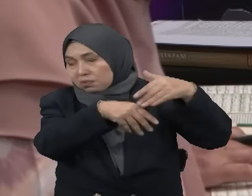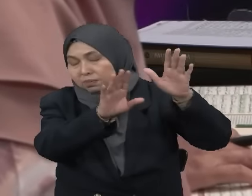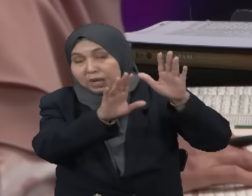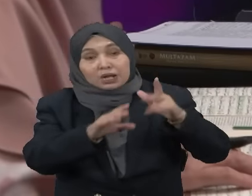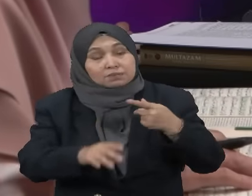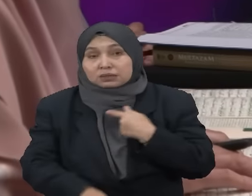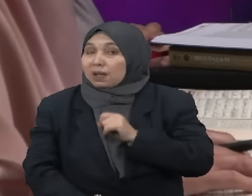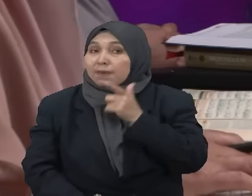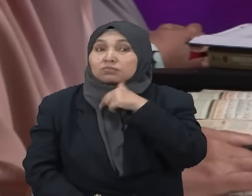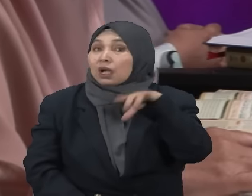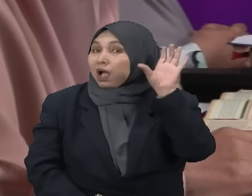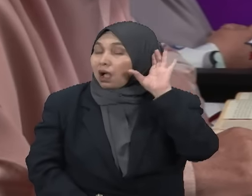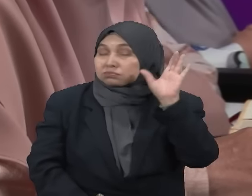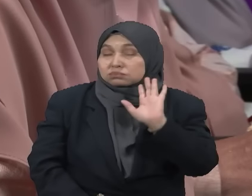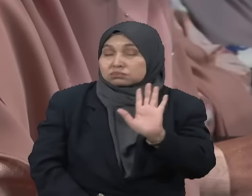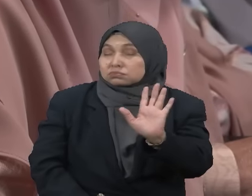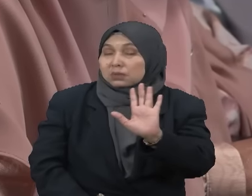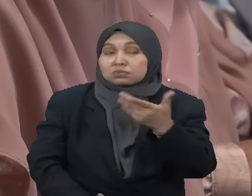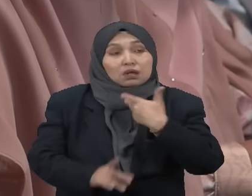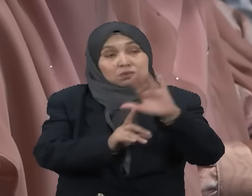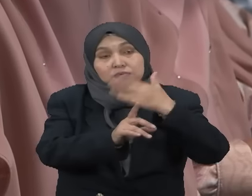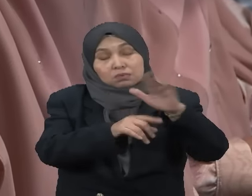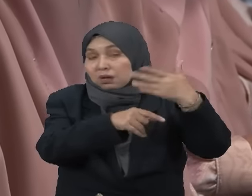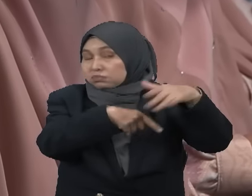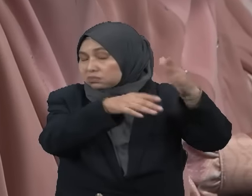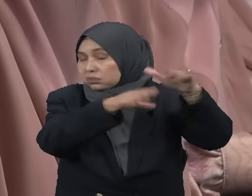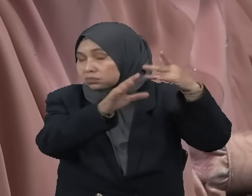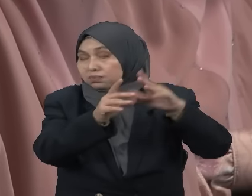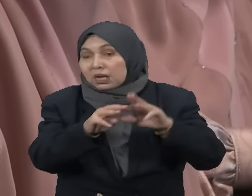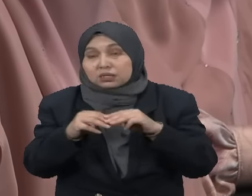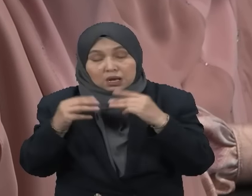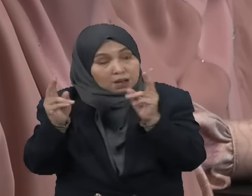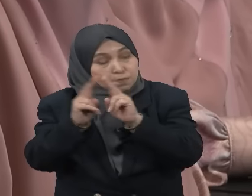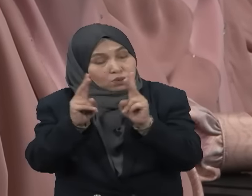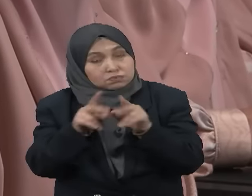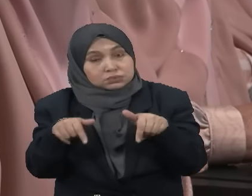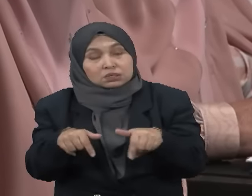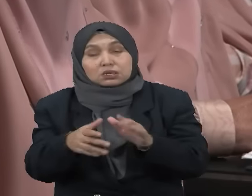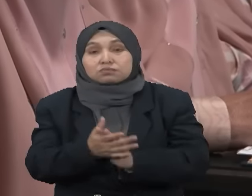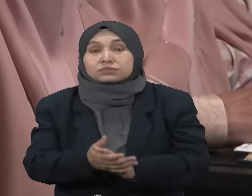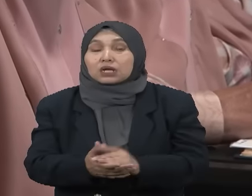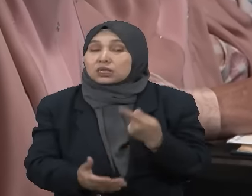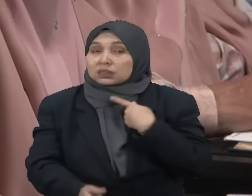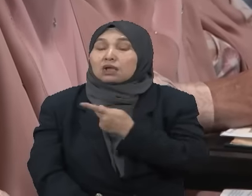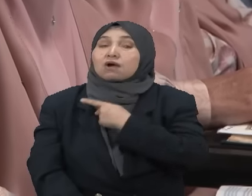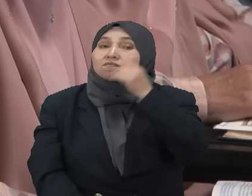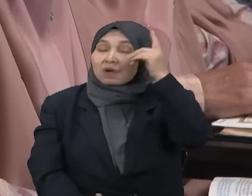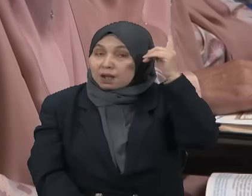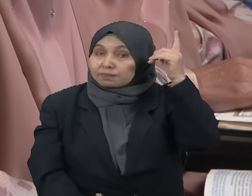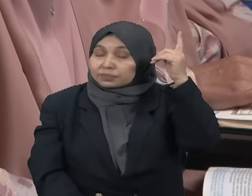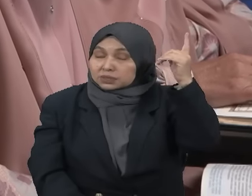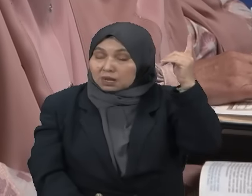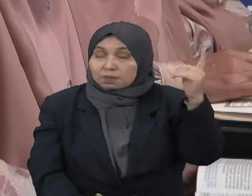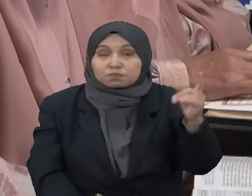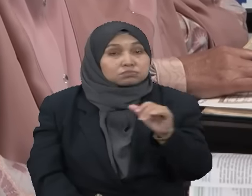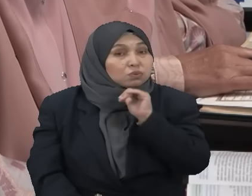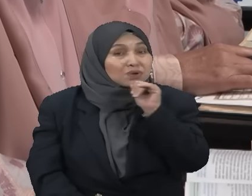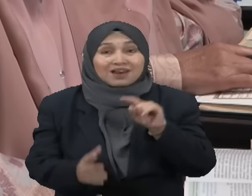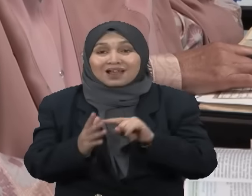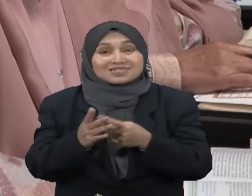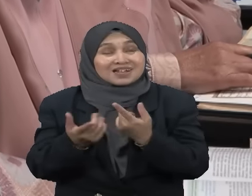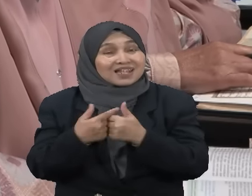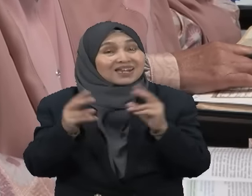tak nak dengar. Daripada kamu. Keluarkan mereka ini daripada kaum daripada kampung kamu. Kan? Kerana kita faham Nabi Lut alaihi salam bukanlah berasal